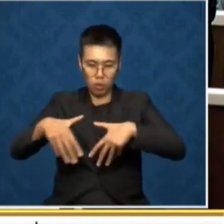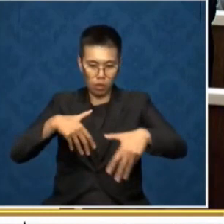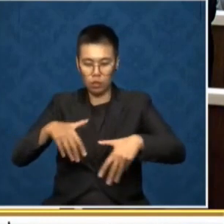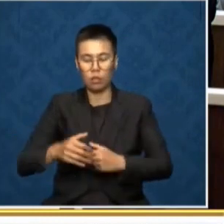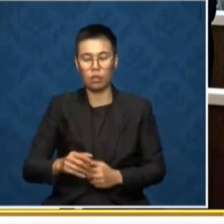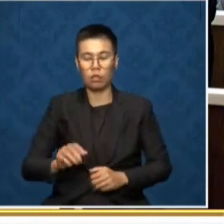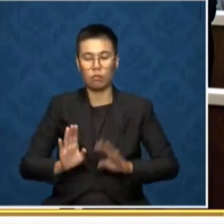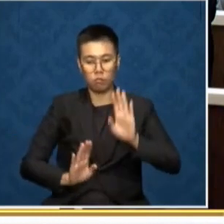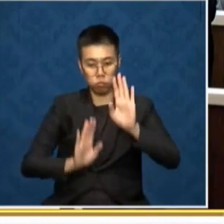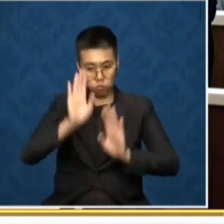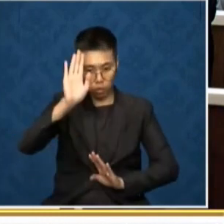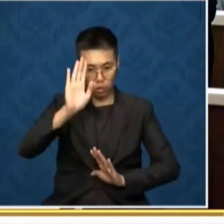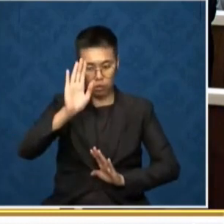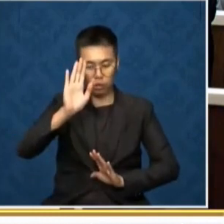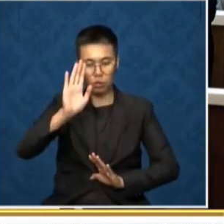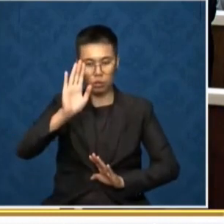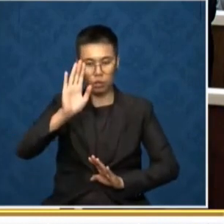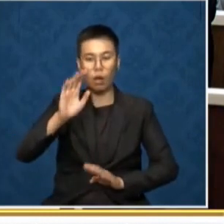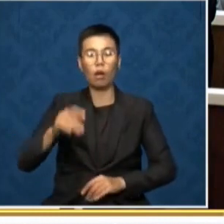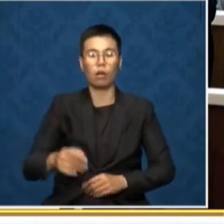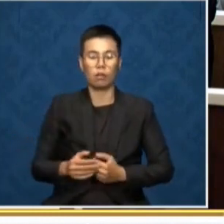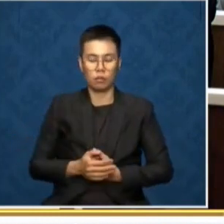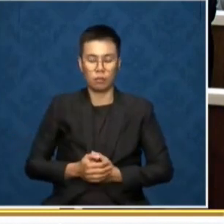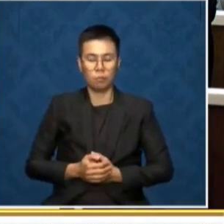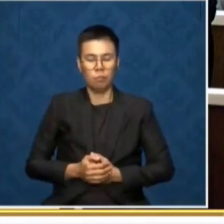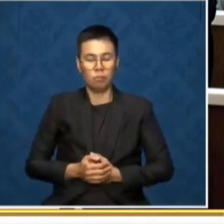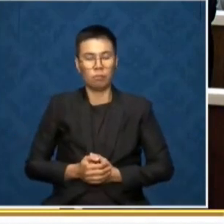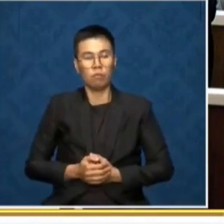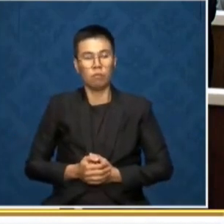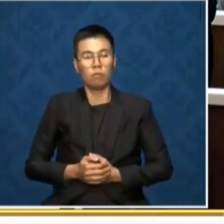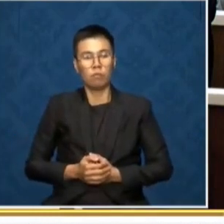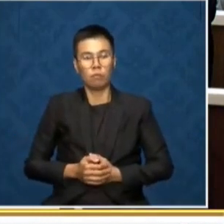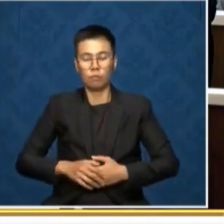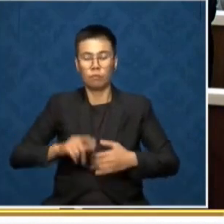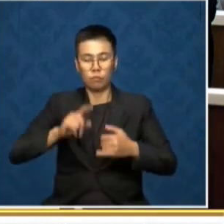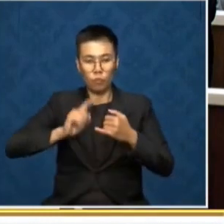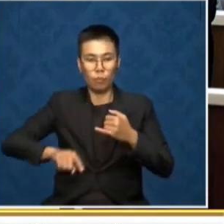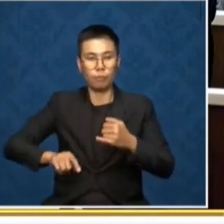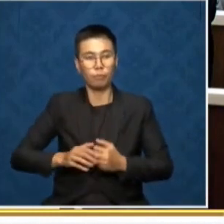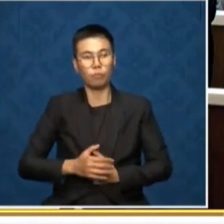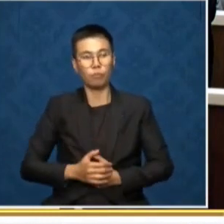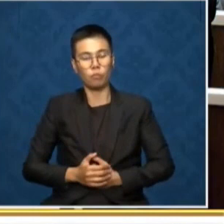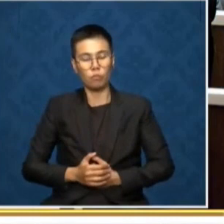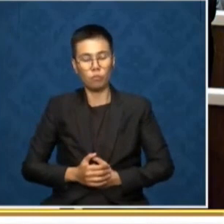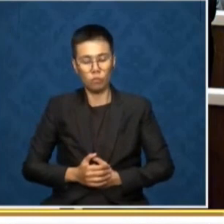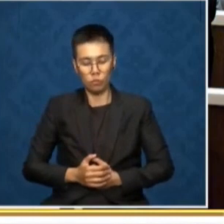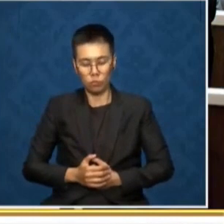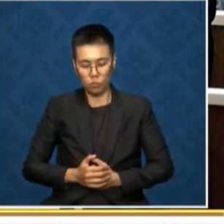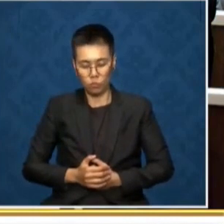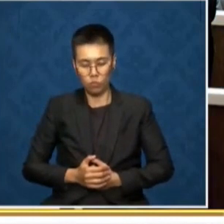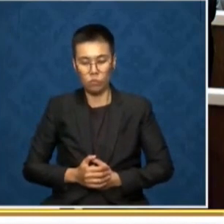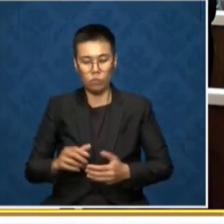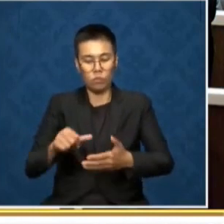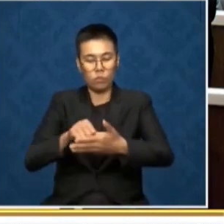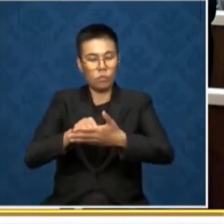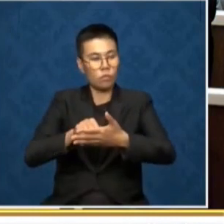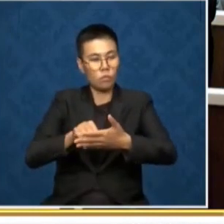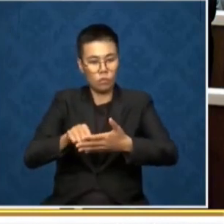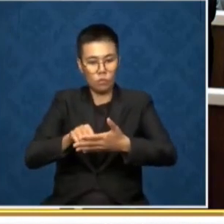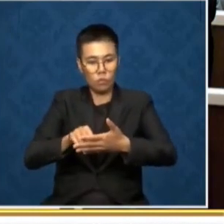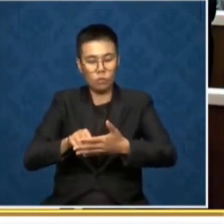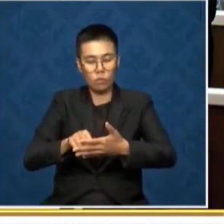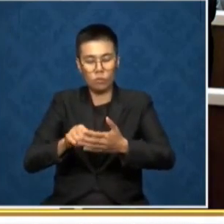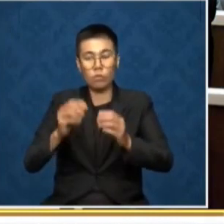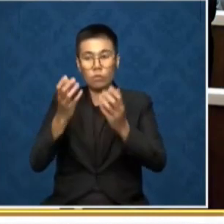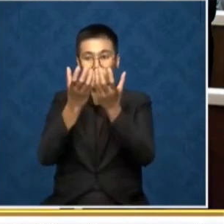ความเป็นประชาธิปไตยมากขึ้นกว่าในปัจจุบันครับสุดท้ายครับท่านประธานครับเรื่องของการแก้ไขรัฐธรรมนูญ